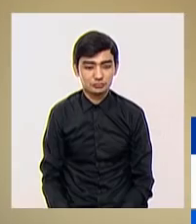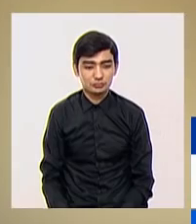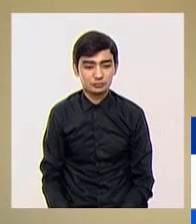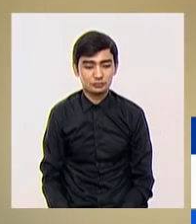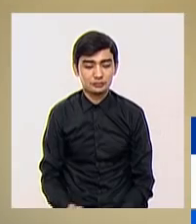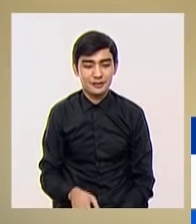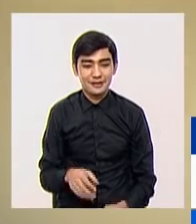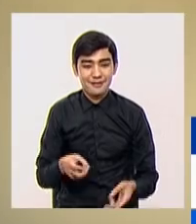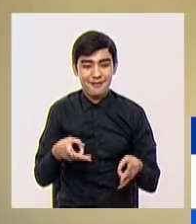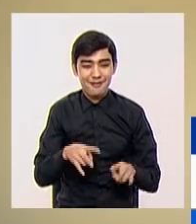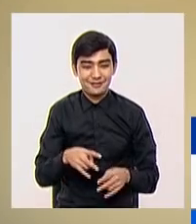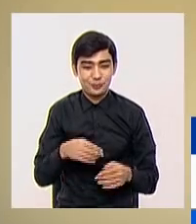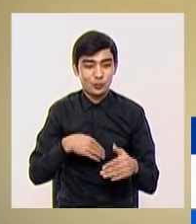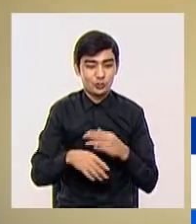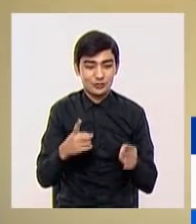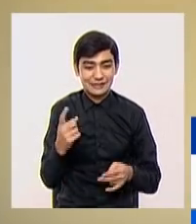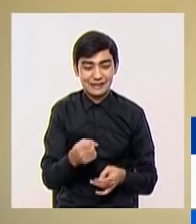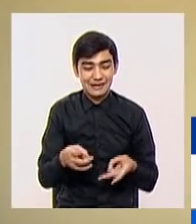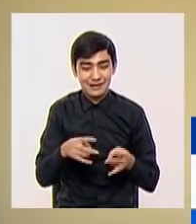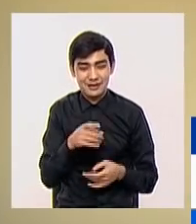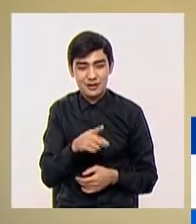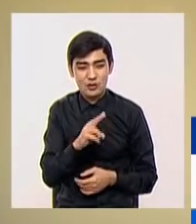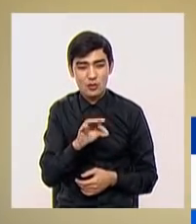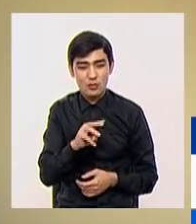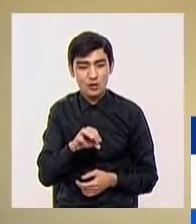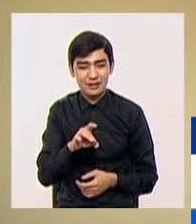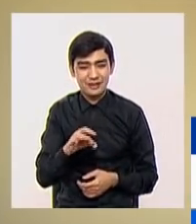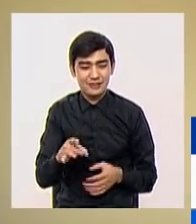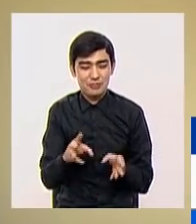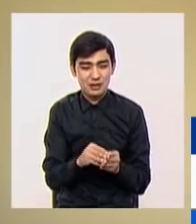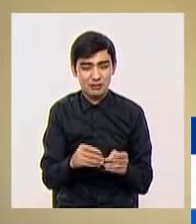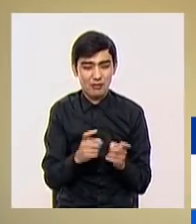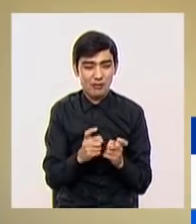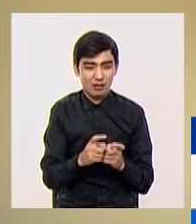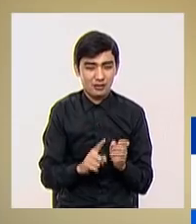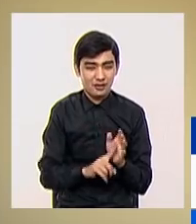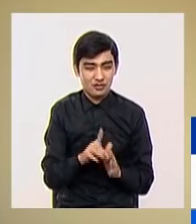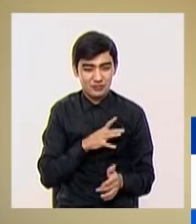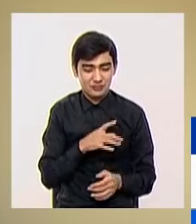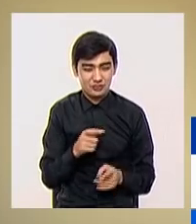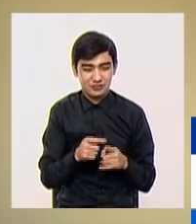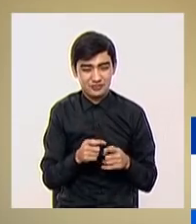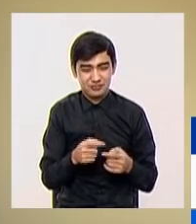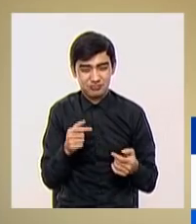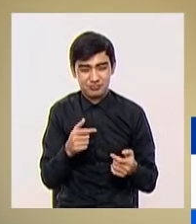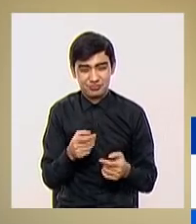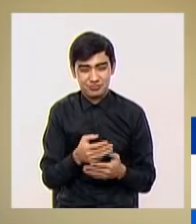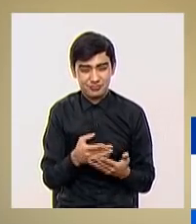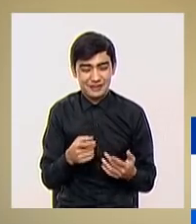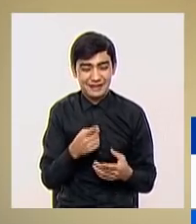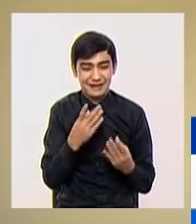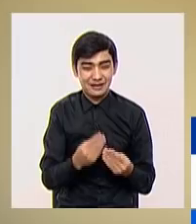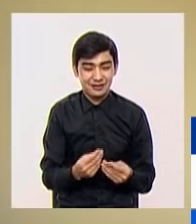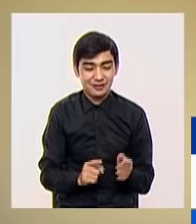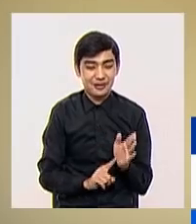Қайтуға бір апта қалған кезде Ринат іштегі командирлермен сөзге келіп қалған болған тон. Сөзге келіп қалған күннен